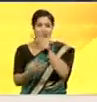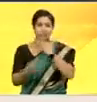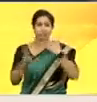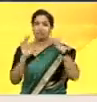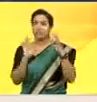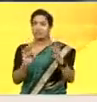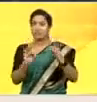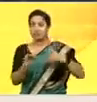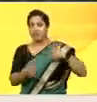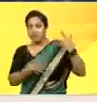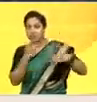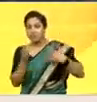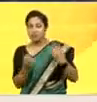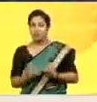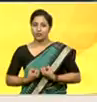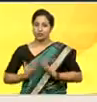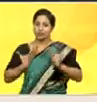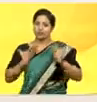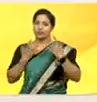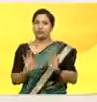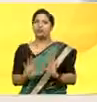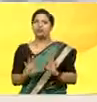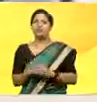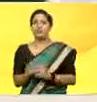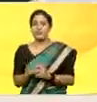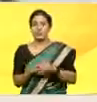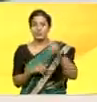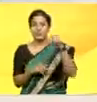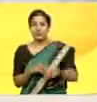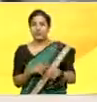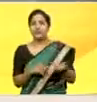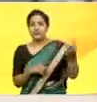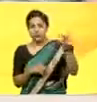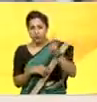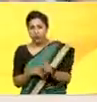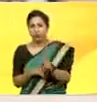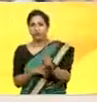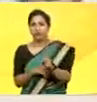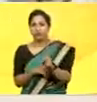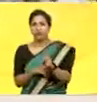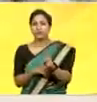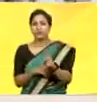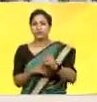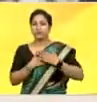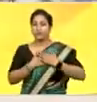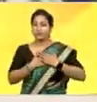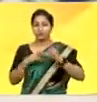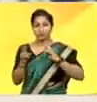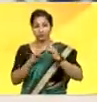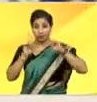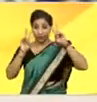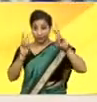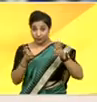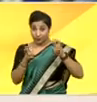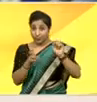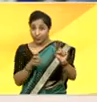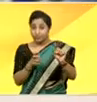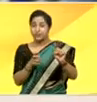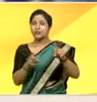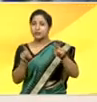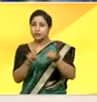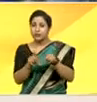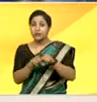तो मन भी आनंदित हो जाता है। आज से फिर एक बार हम मन की बात में